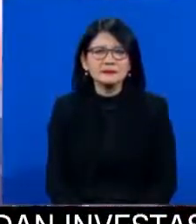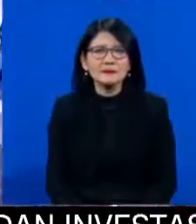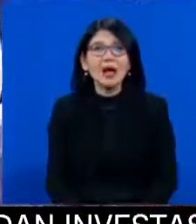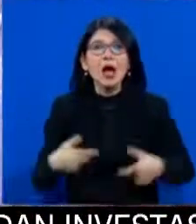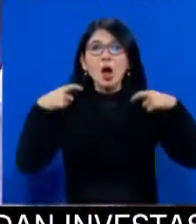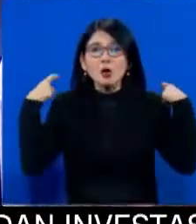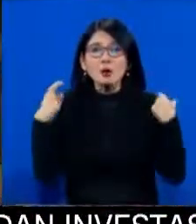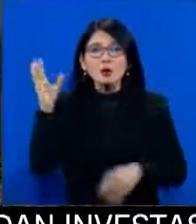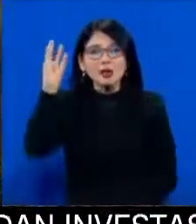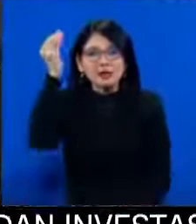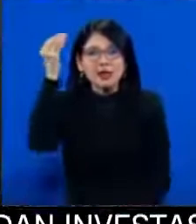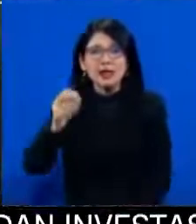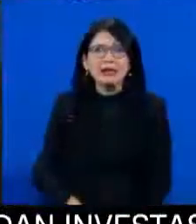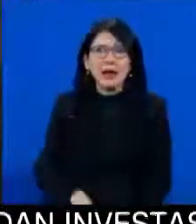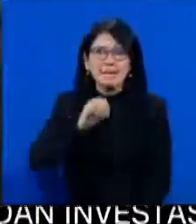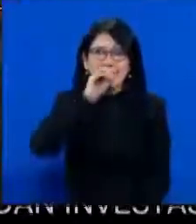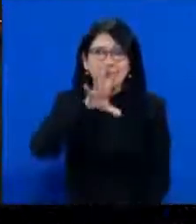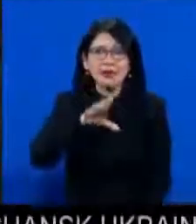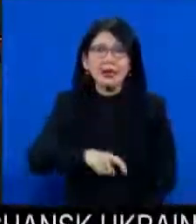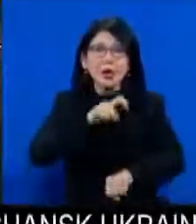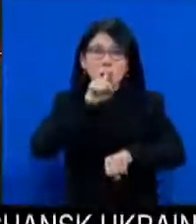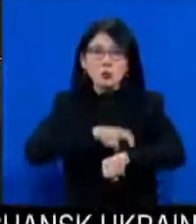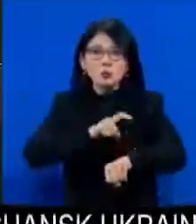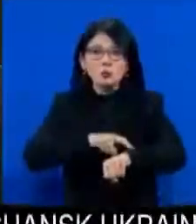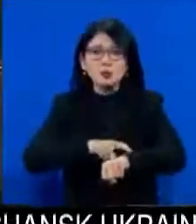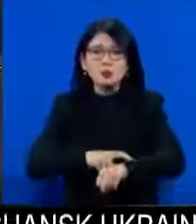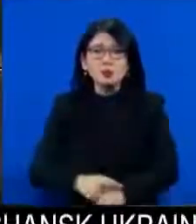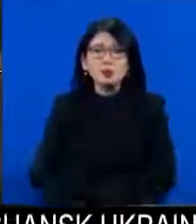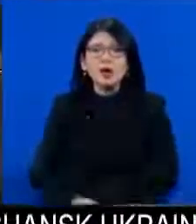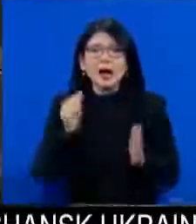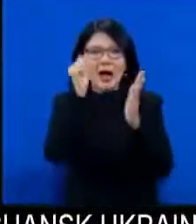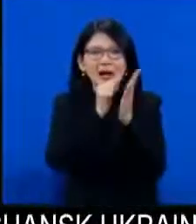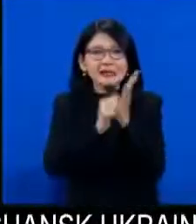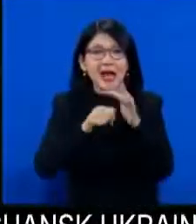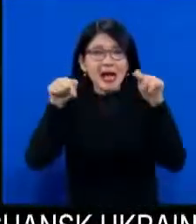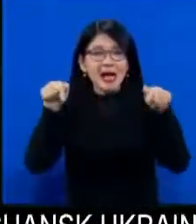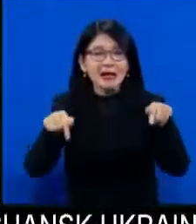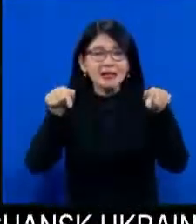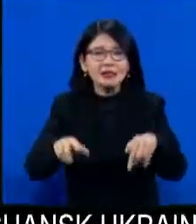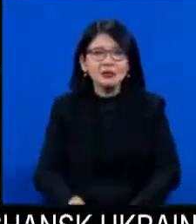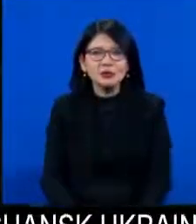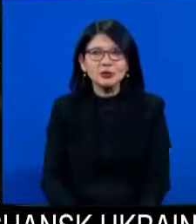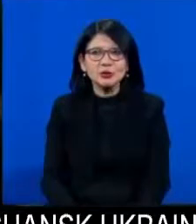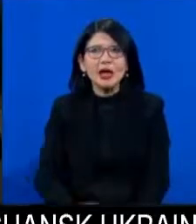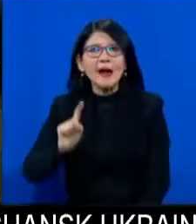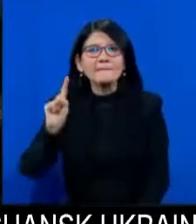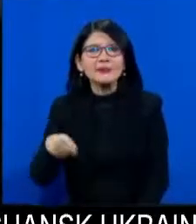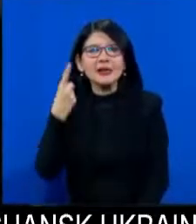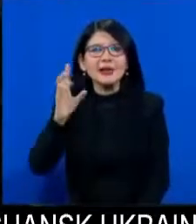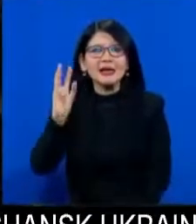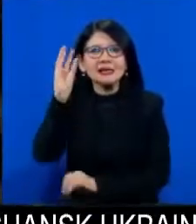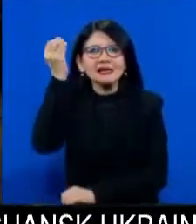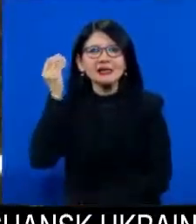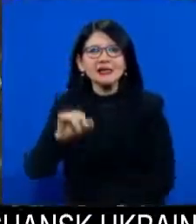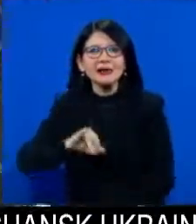Gubernur DKI Jakarta Anies Baswedan mengatakan momen puncak Jakarta Hajatan pada Sabtu malam kemarin adalah di mana pertama kalinya Jakarta